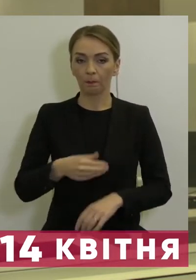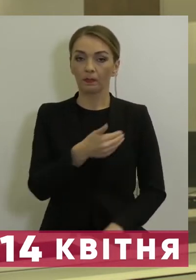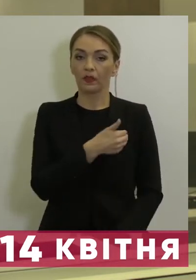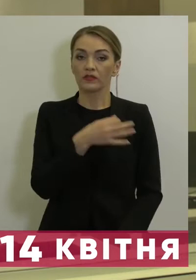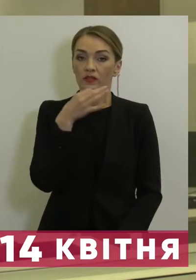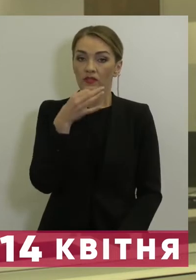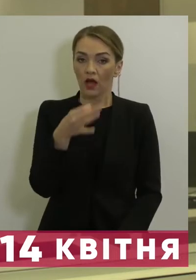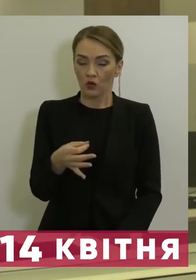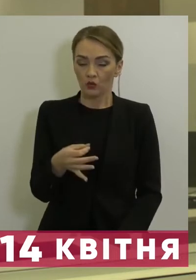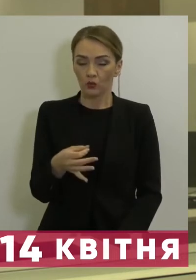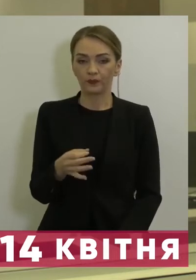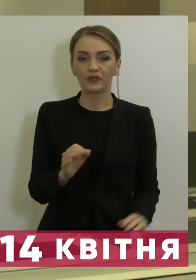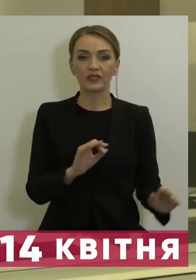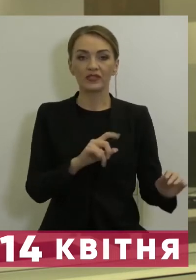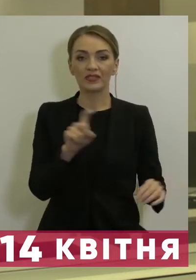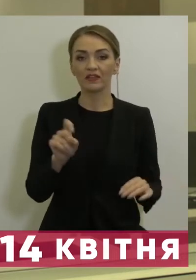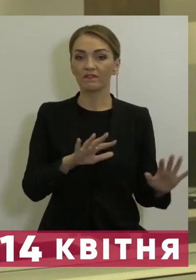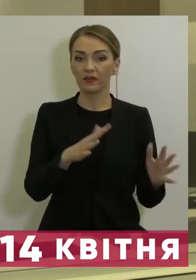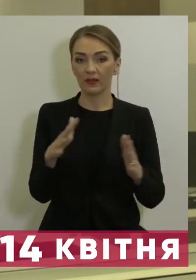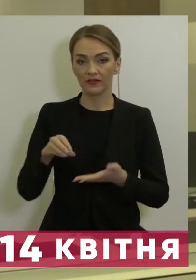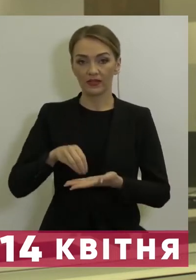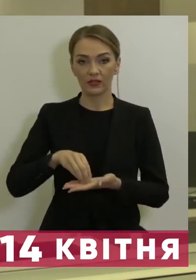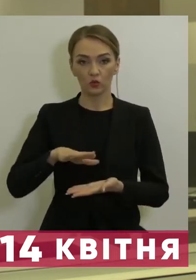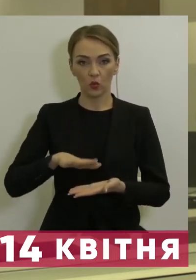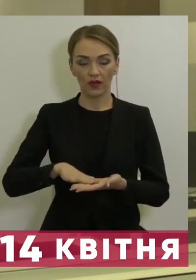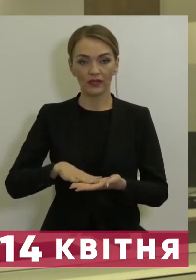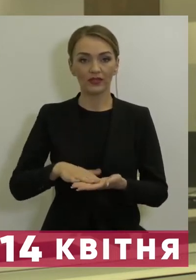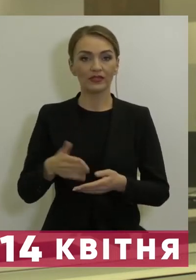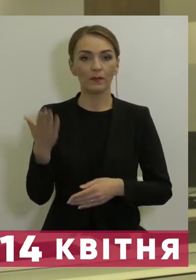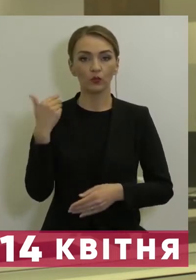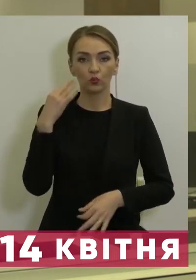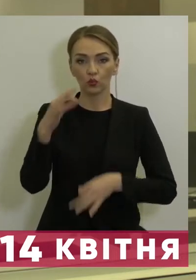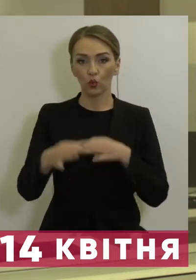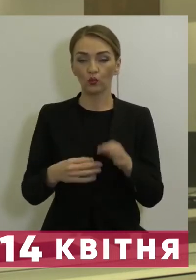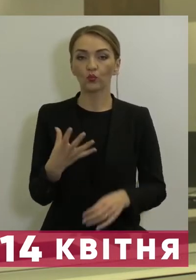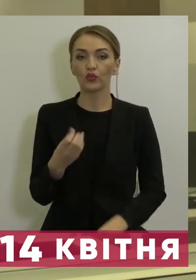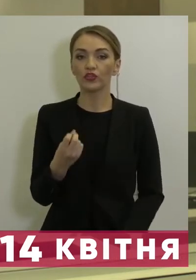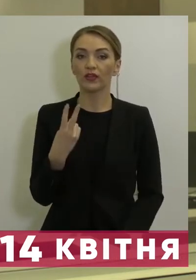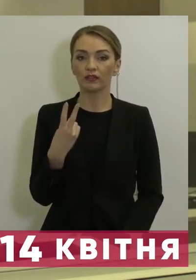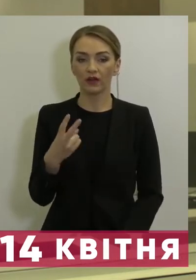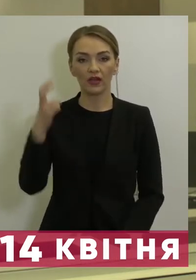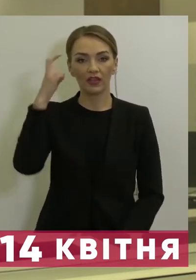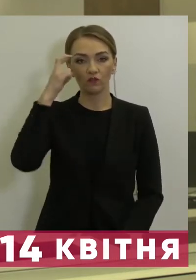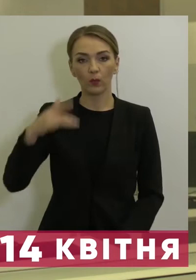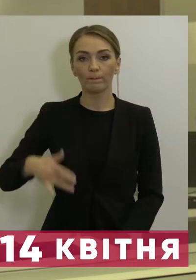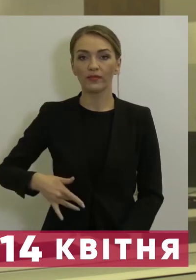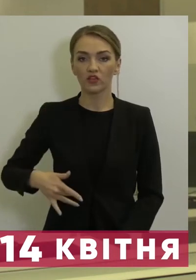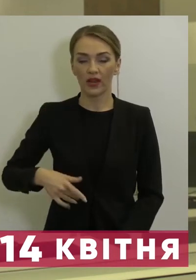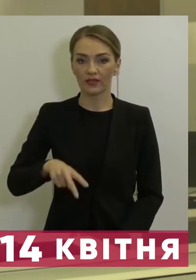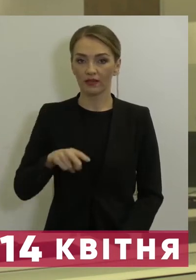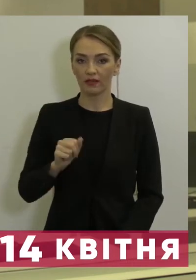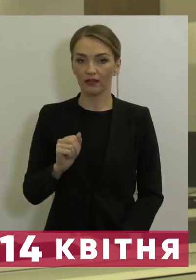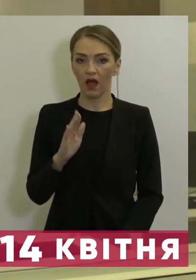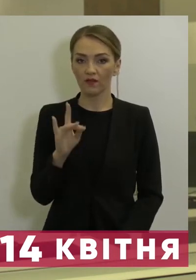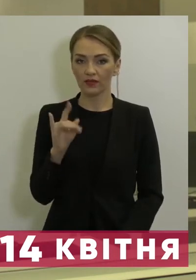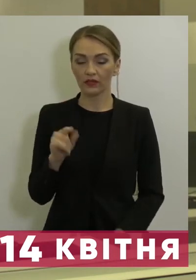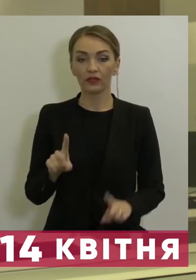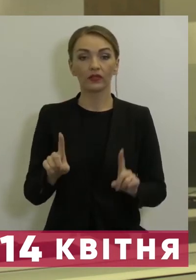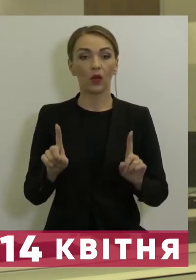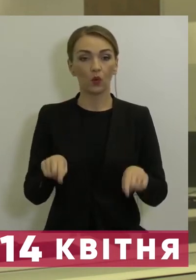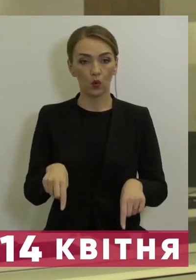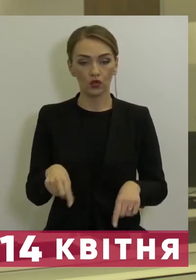Зазначу, з випадків, зареєстрованих за минулу добу, ще 2 у Києво-Печерській лаврі, а